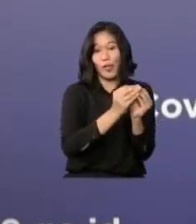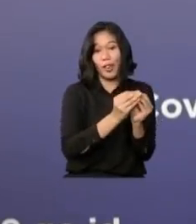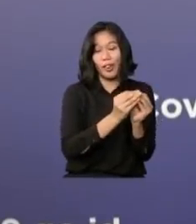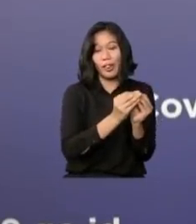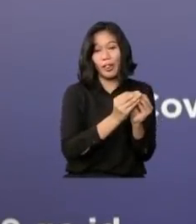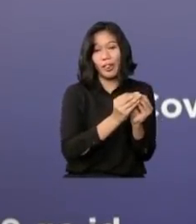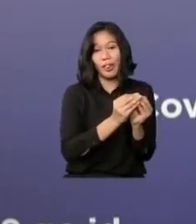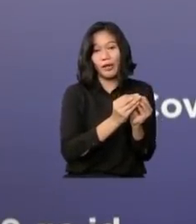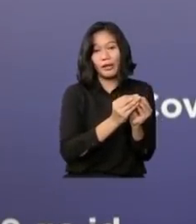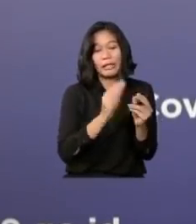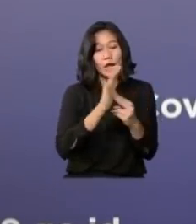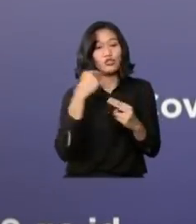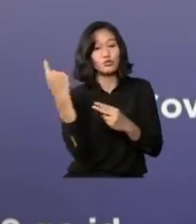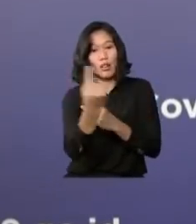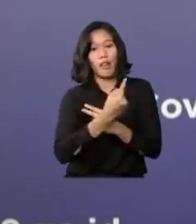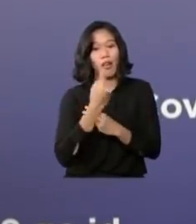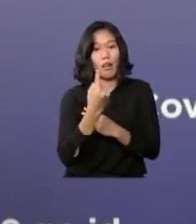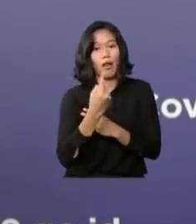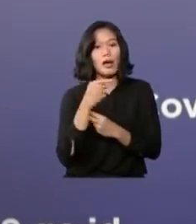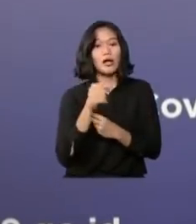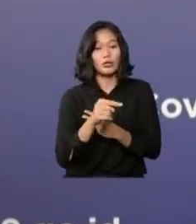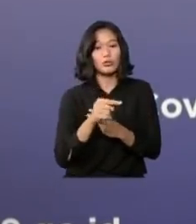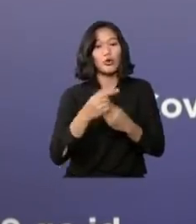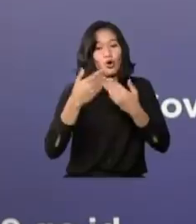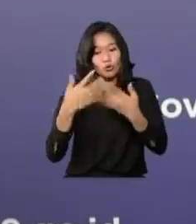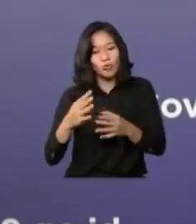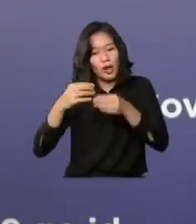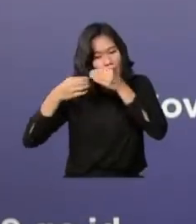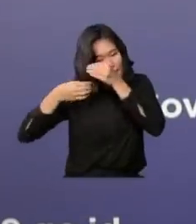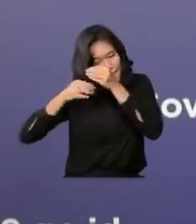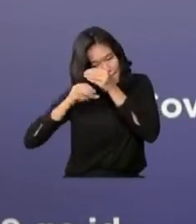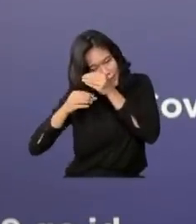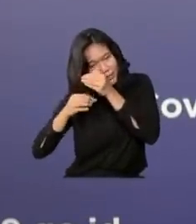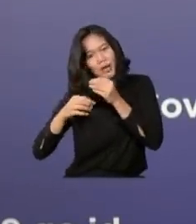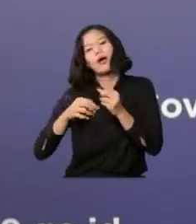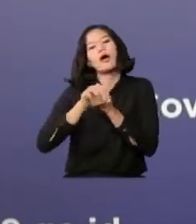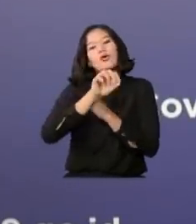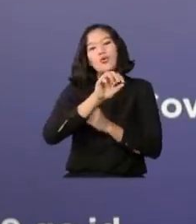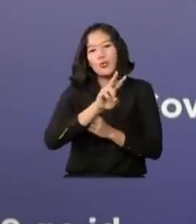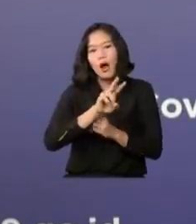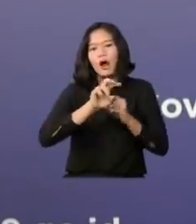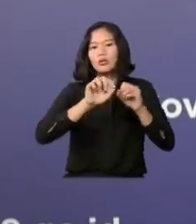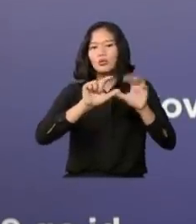secara keseluruhan, secara nasional, maka kita telah melakukan pemeriksaan sebanyak